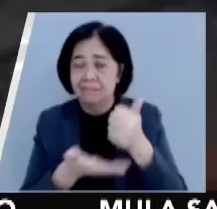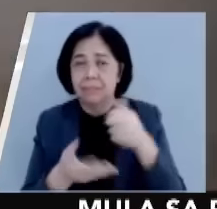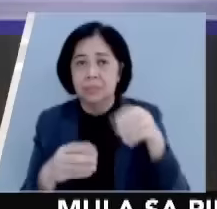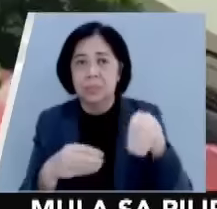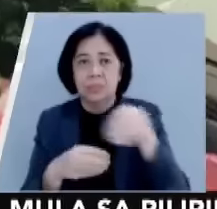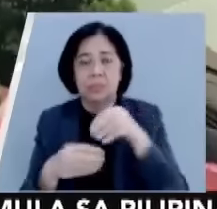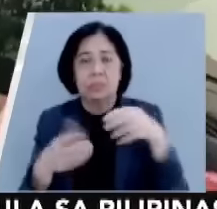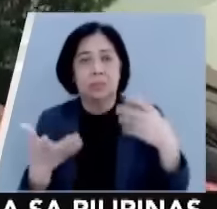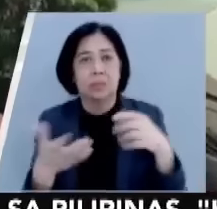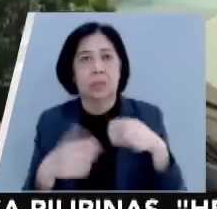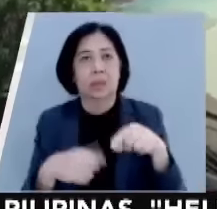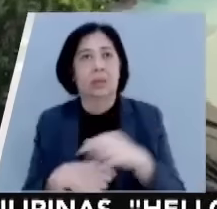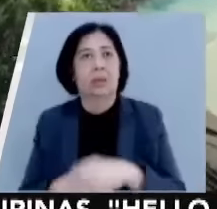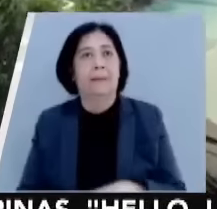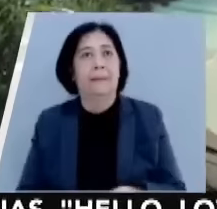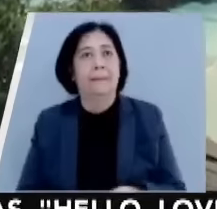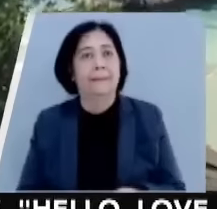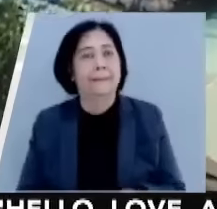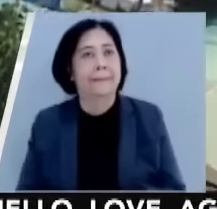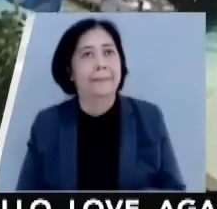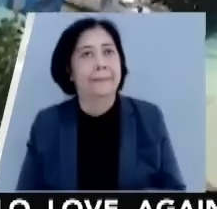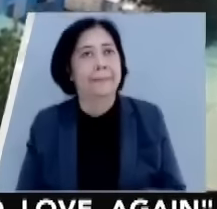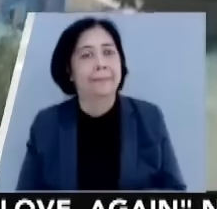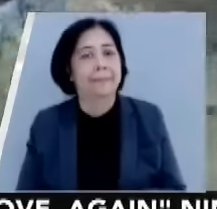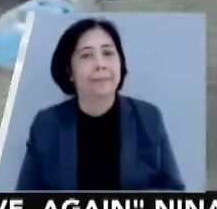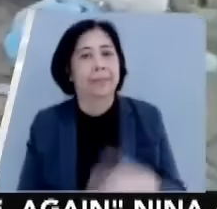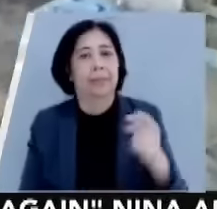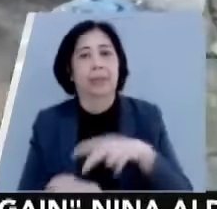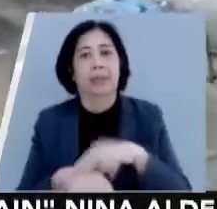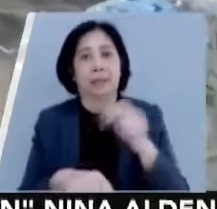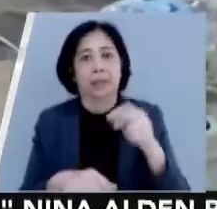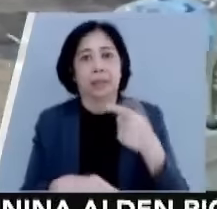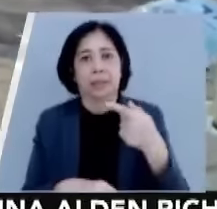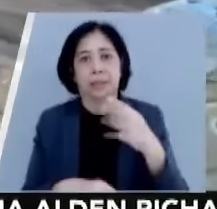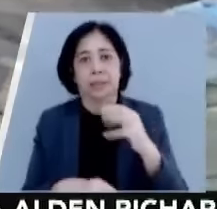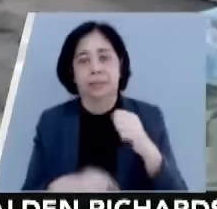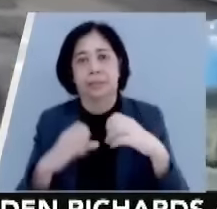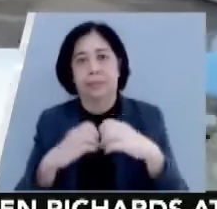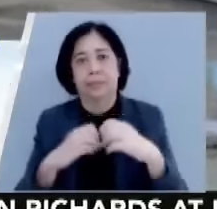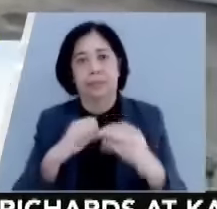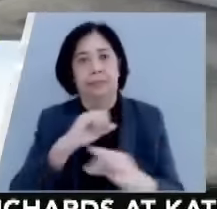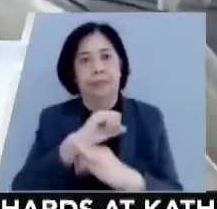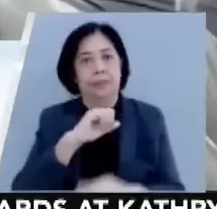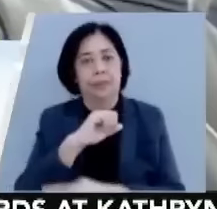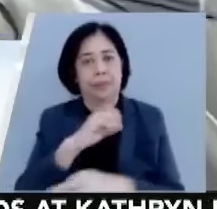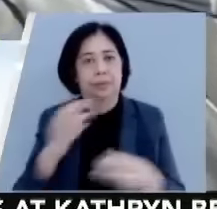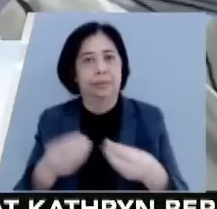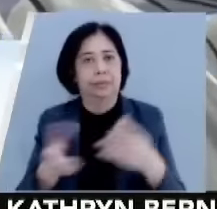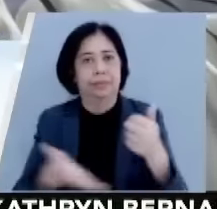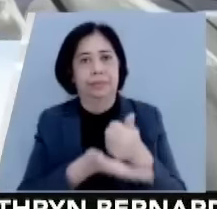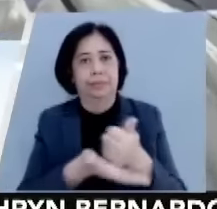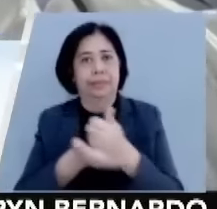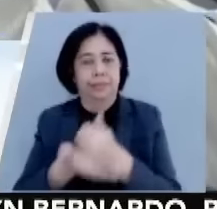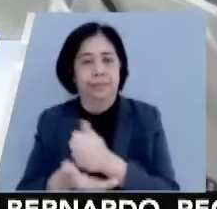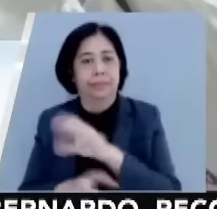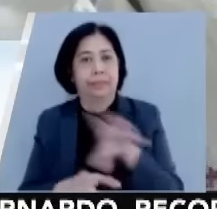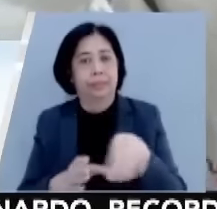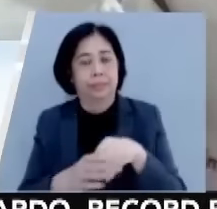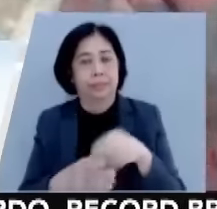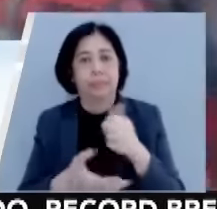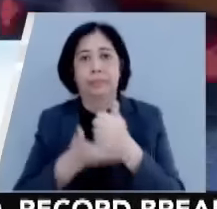Centro. Nasa Camarines Norte na ang GMA Kapuso Foundation para mamahagi ng tulong. Kabilang sa natulungan,